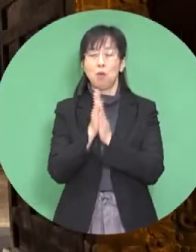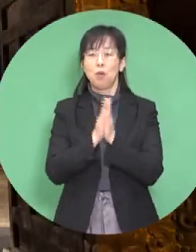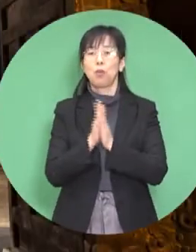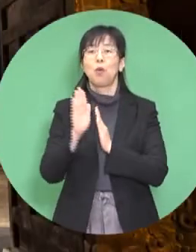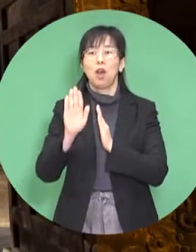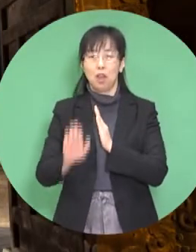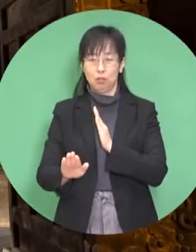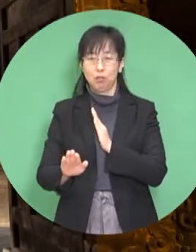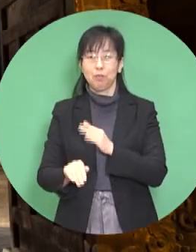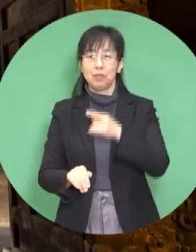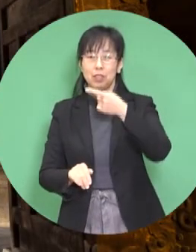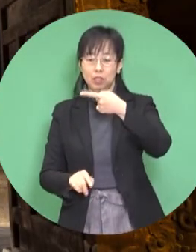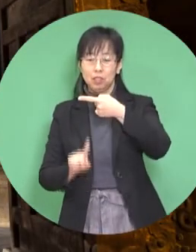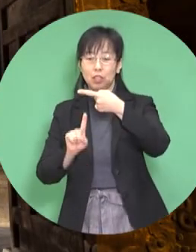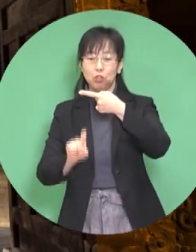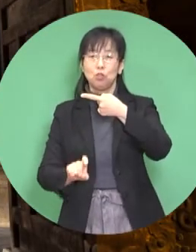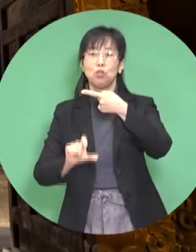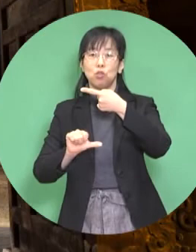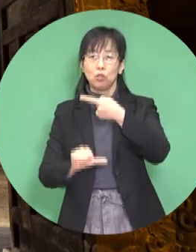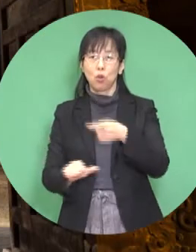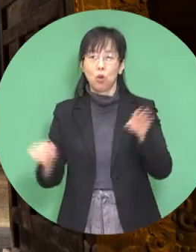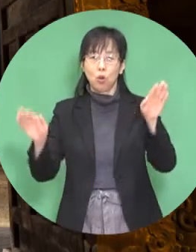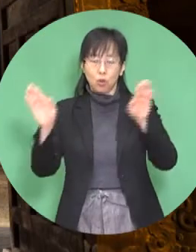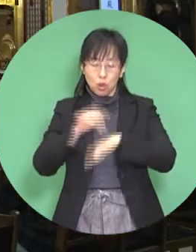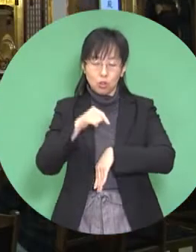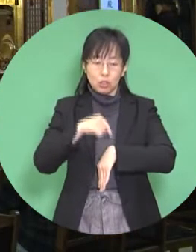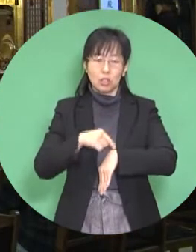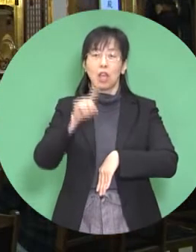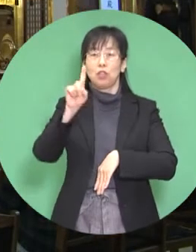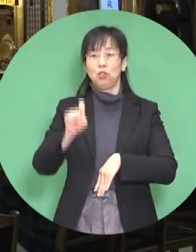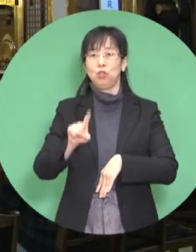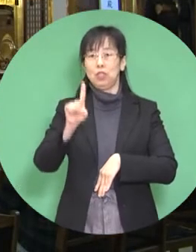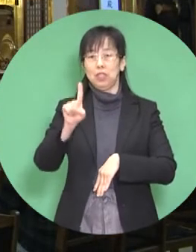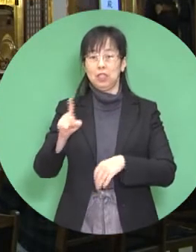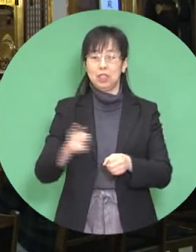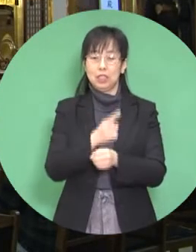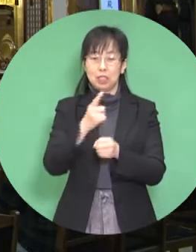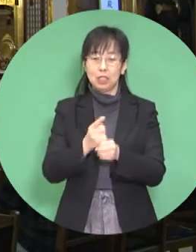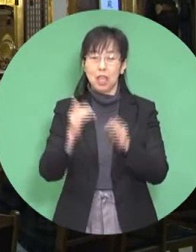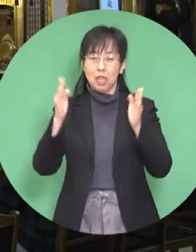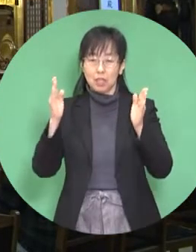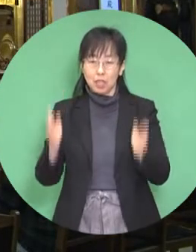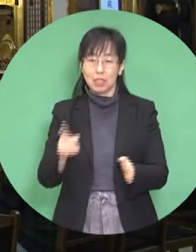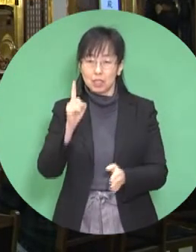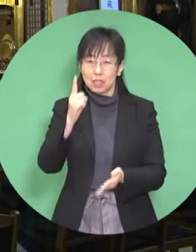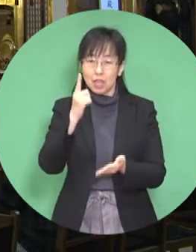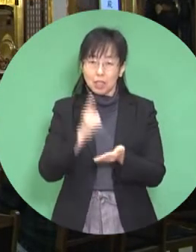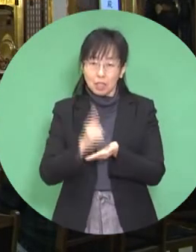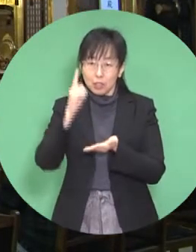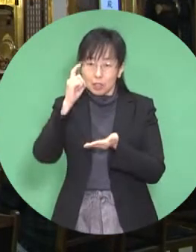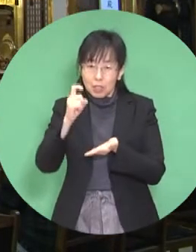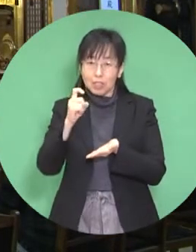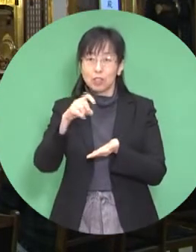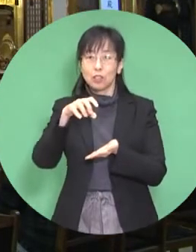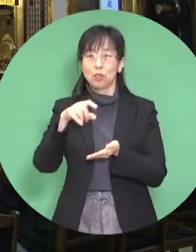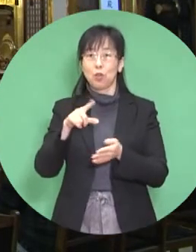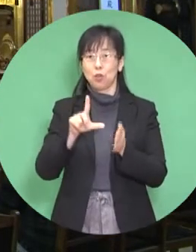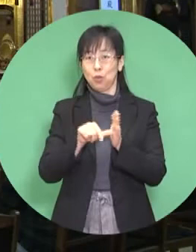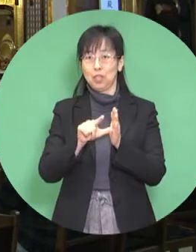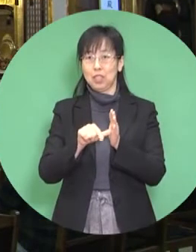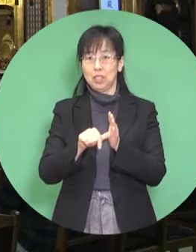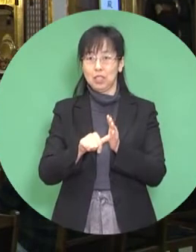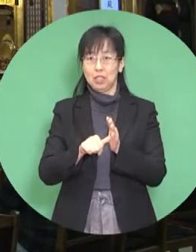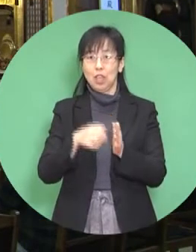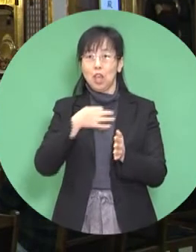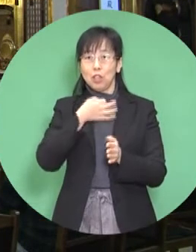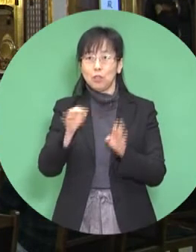そして1月15日夜11時、1年でこの日だけのシャッターチャンス、照明という